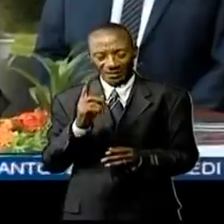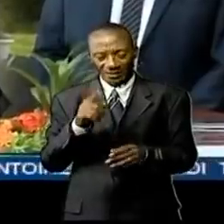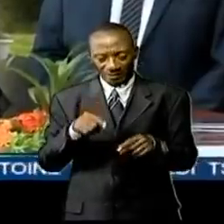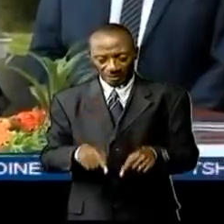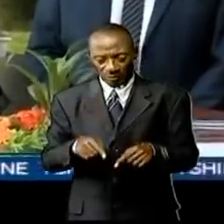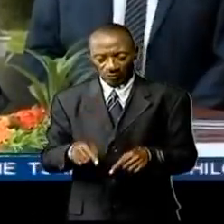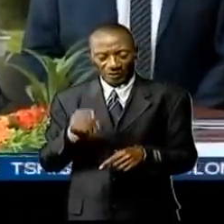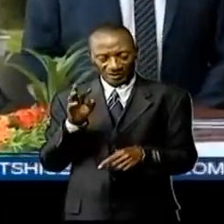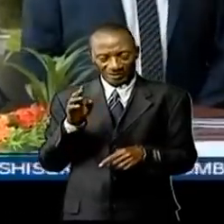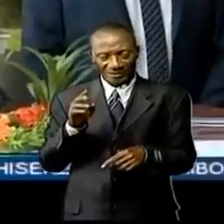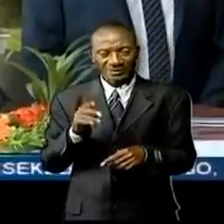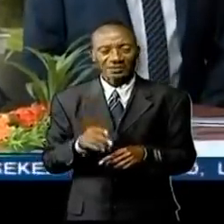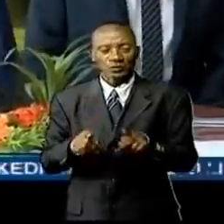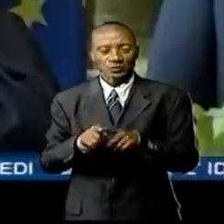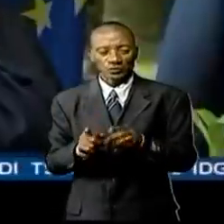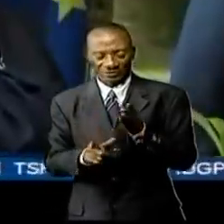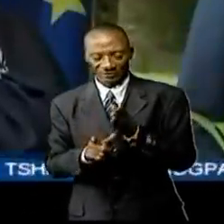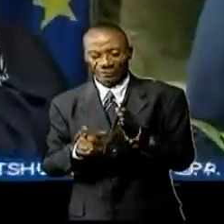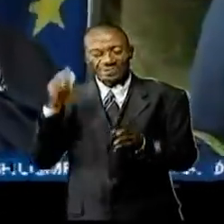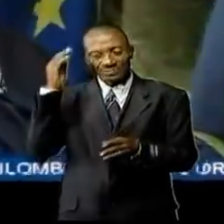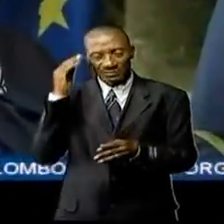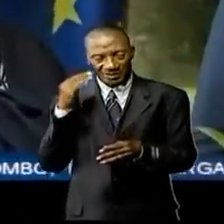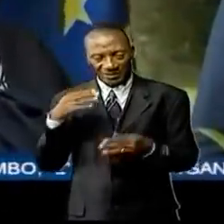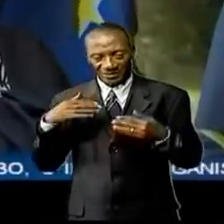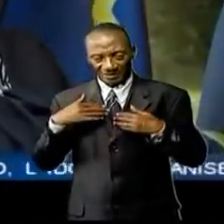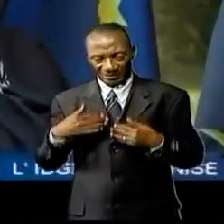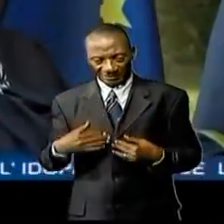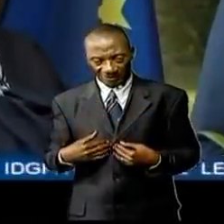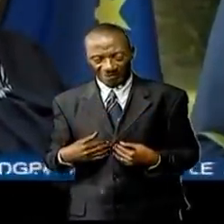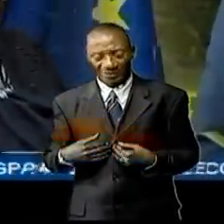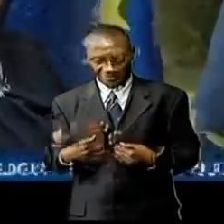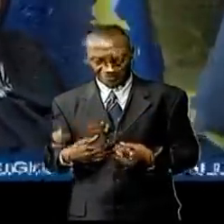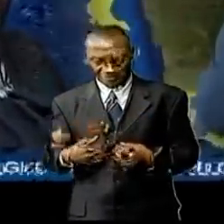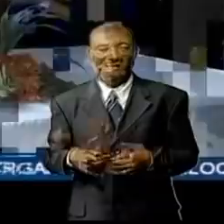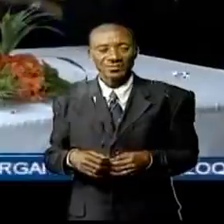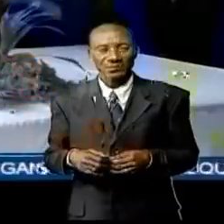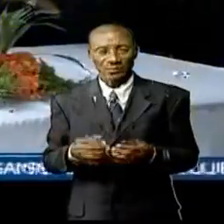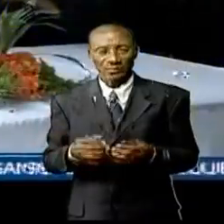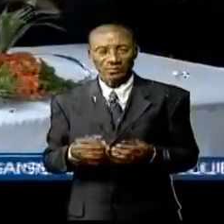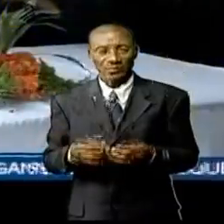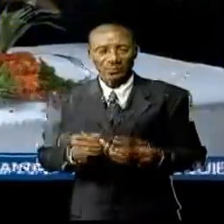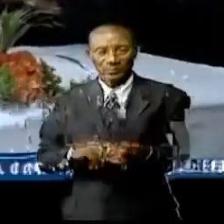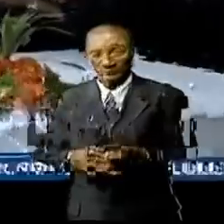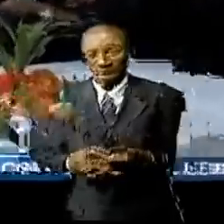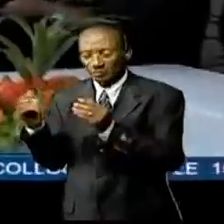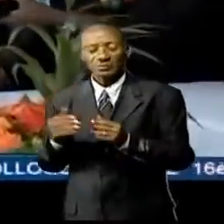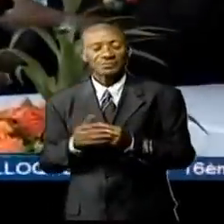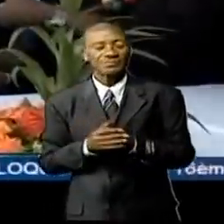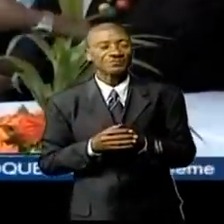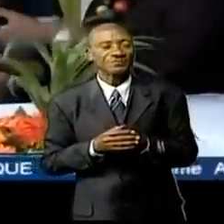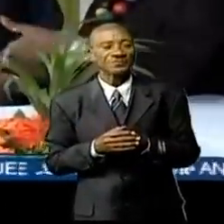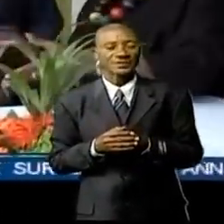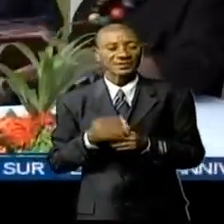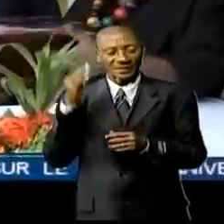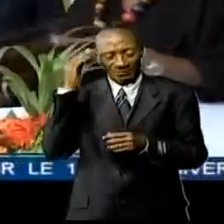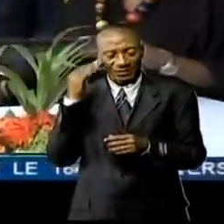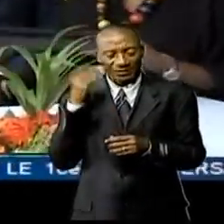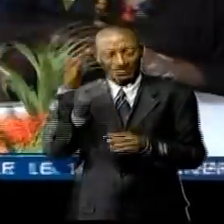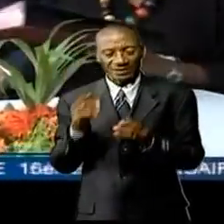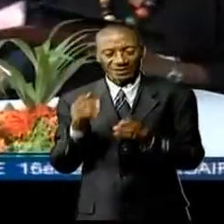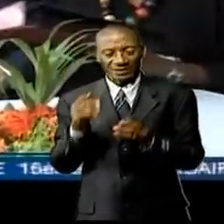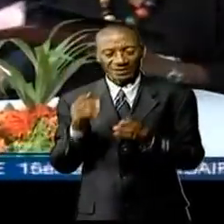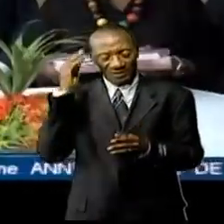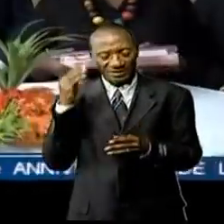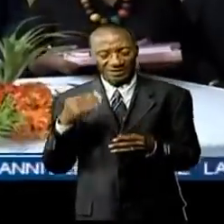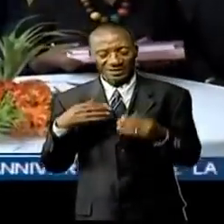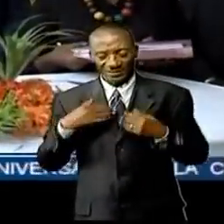la vice-ministre de la Santé, Véronique Kilumbankulu. Pour la vice-ministre de la Santé, ce partenariat est un pas de plus